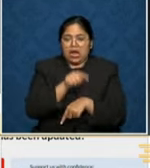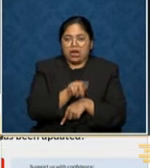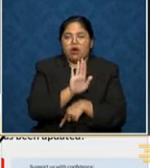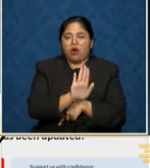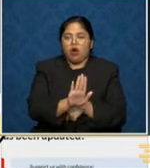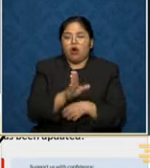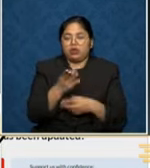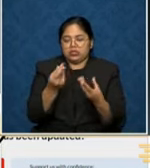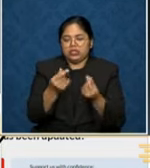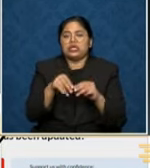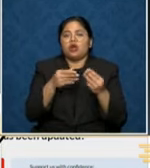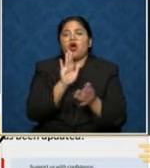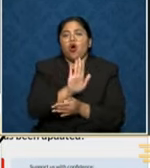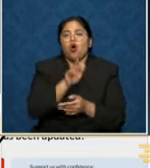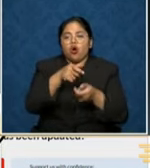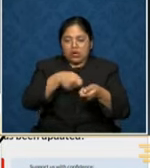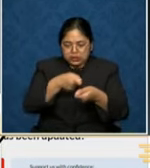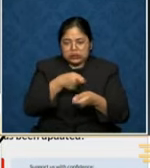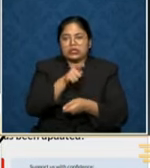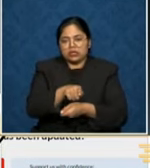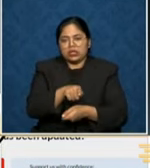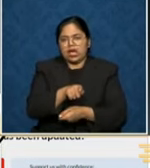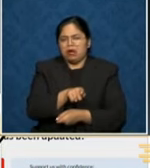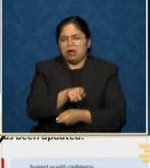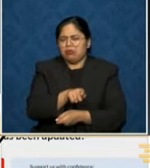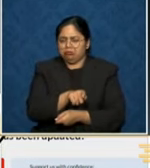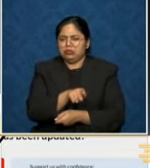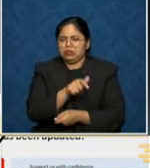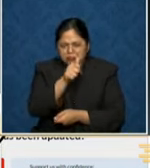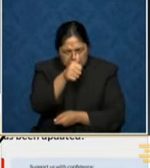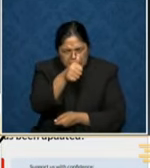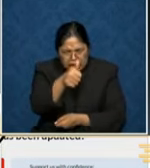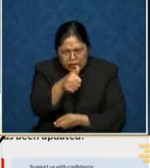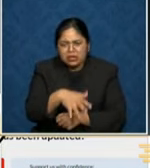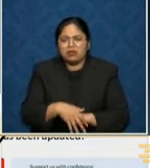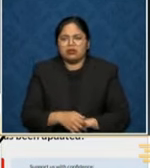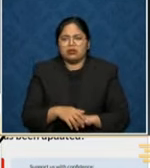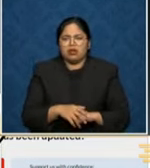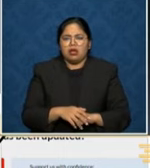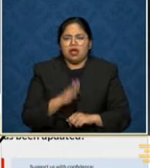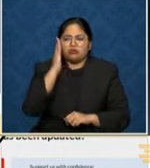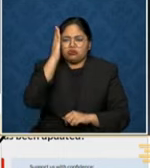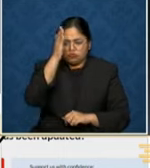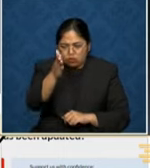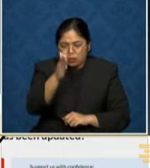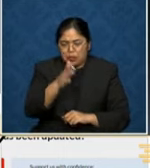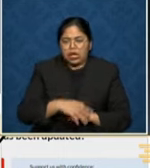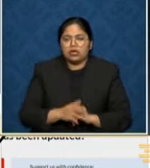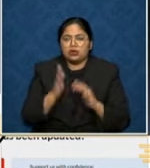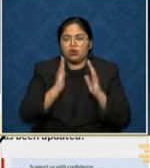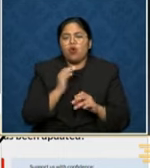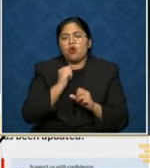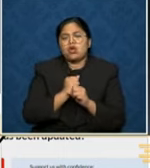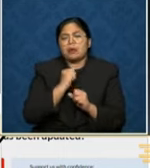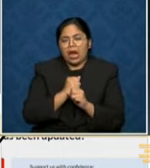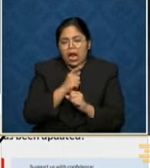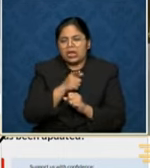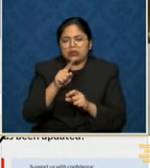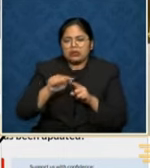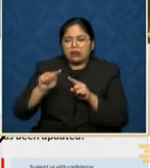างพรรคเดินหน้าไปไกลกว่าผมและถ้าวันนั้นมาถึงนะครับผมเชื่อว่าพี่น้องเกษตรกรจะยิ้ม